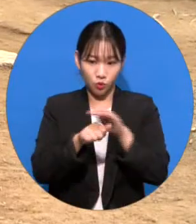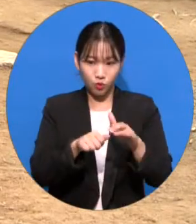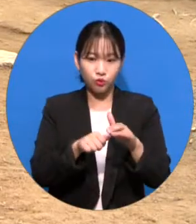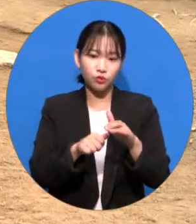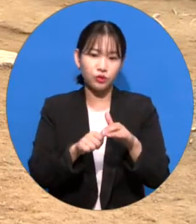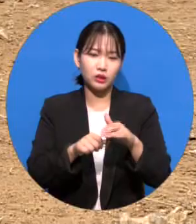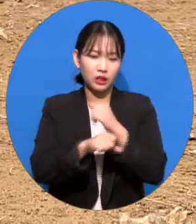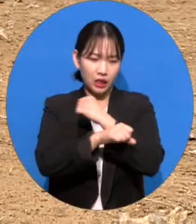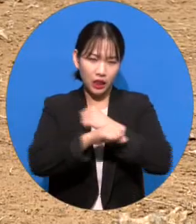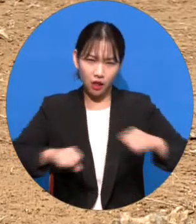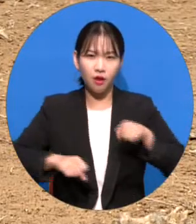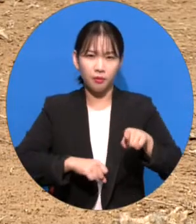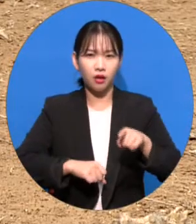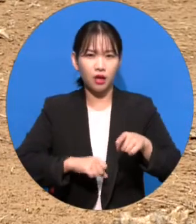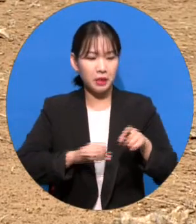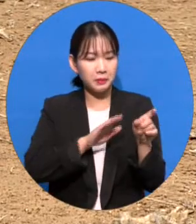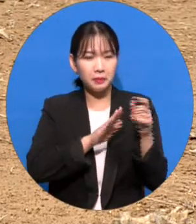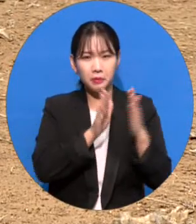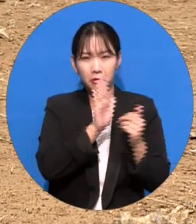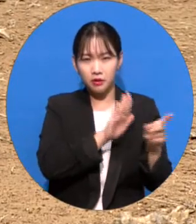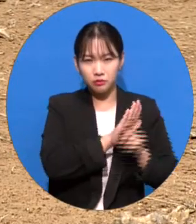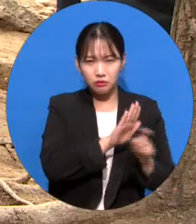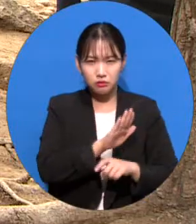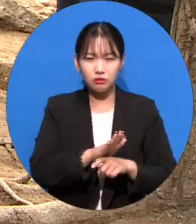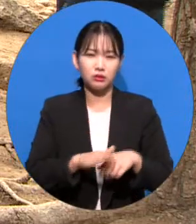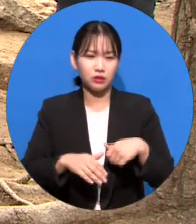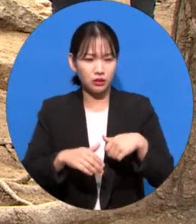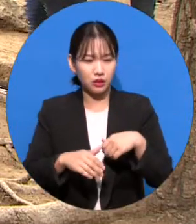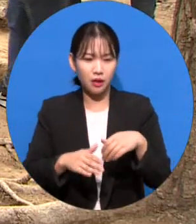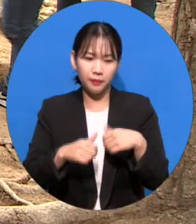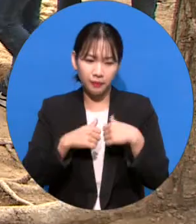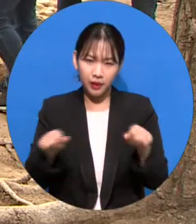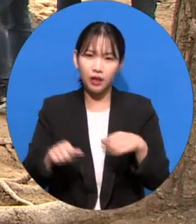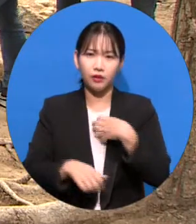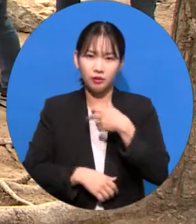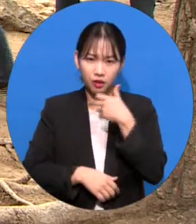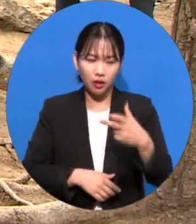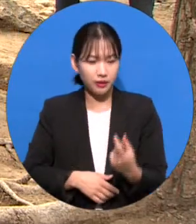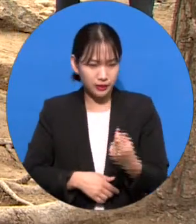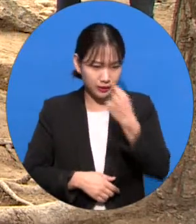유적의 범위가 넓어 도굴로 인한 유적 훼손 위험성이 높아 신속한 발굴